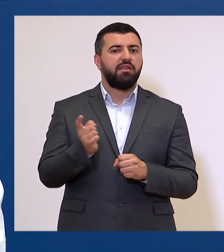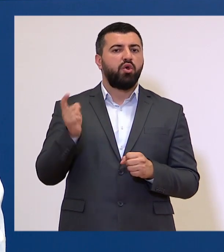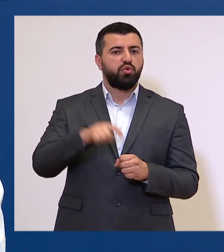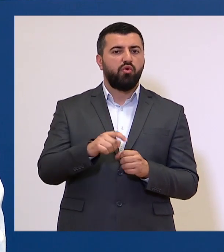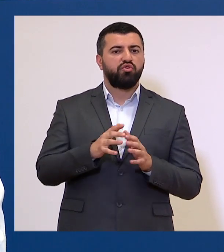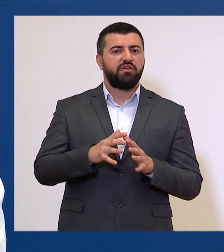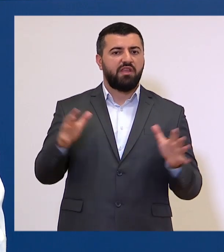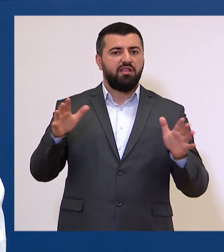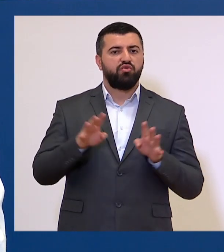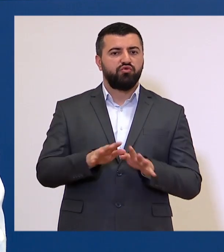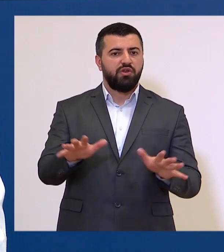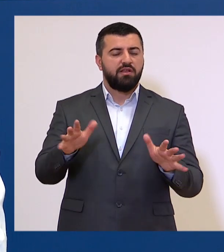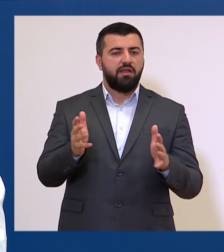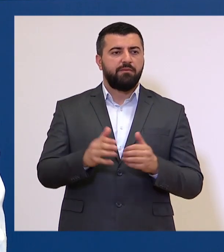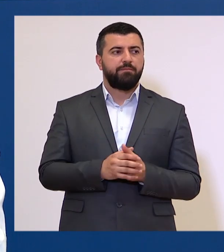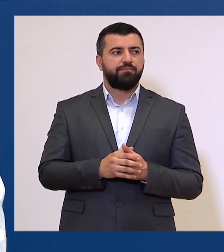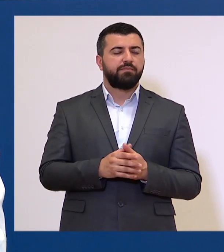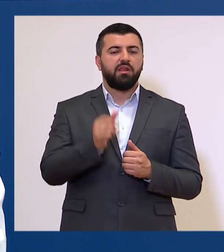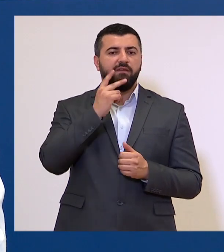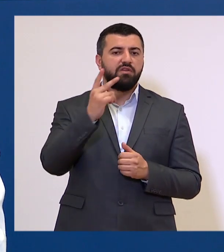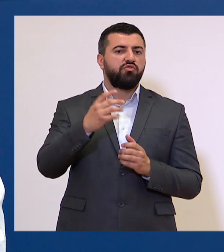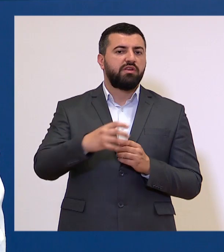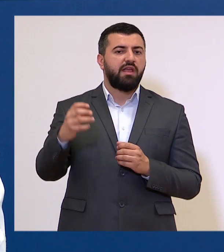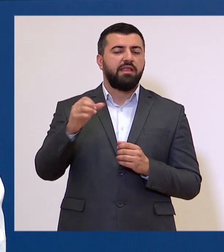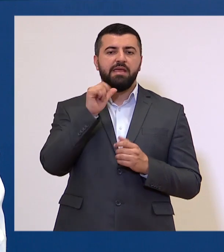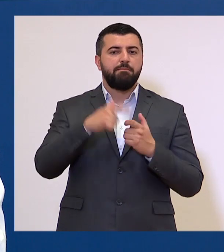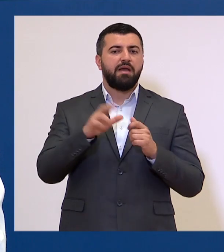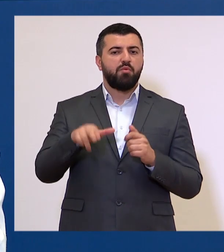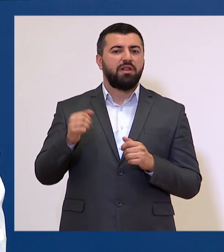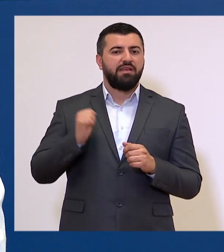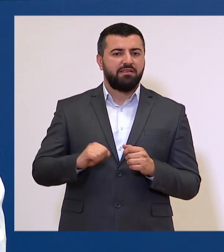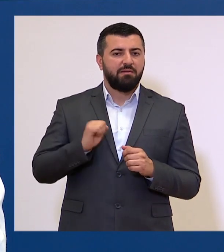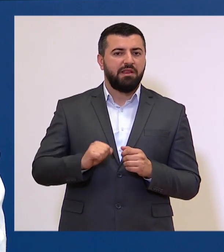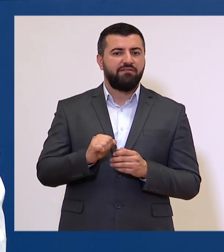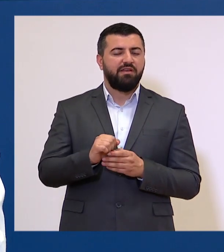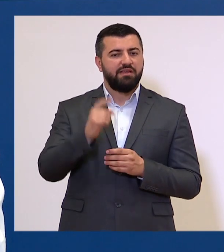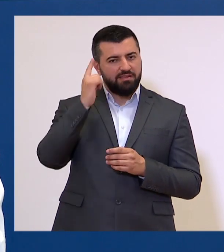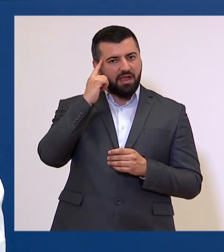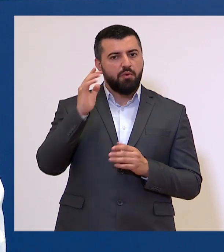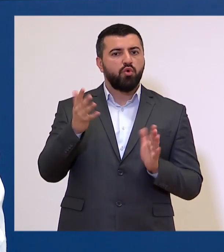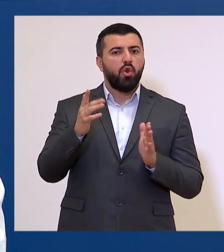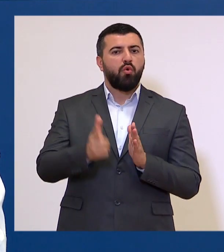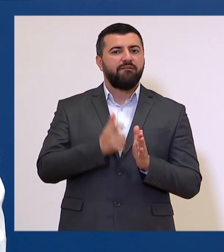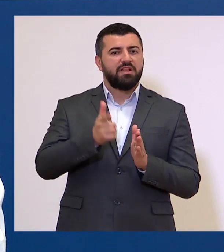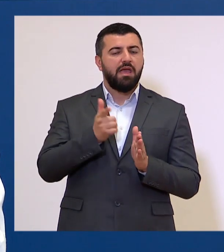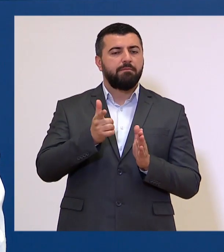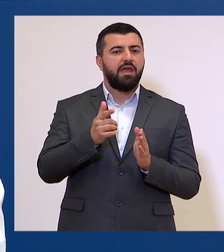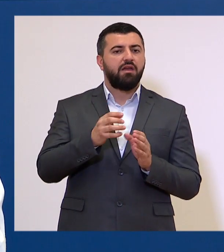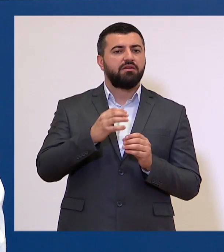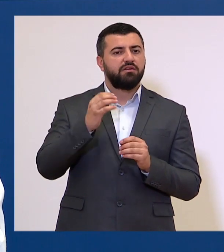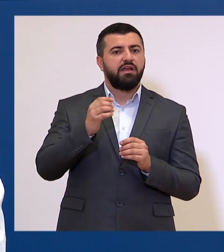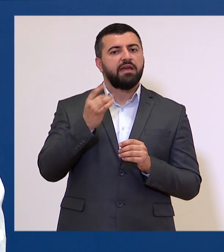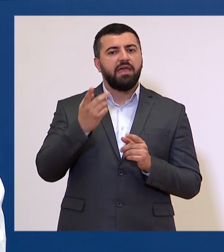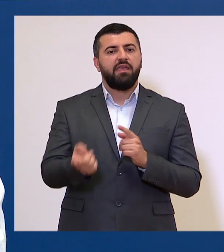dođe do daljeg širenja, a evo vidjet ćemo, ipak moramo biti strpljivi, znamo koliko je vrijeme inkubacije, znamo